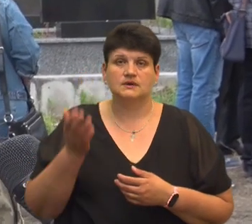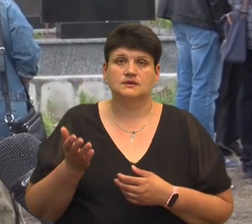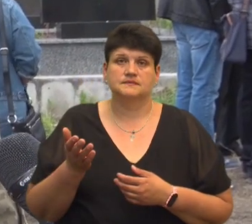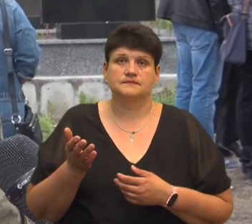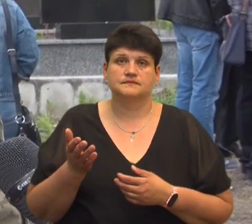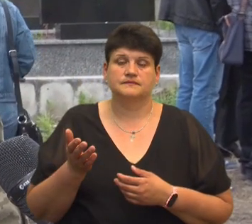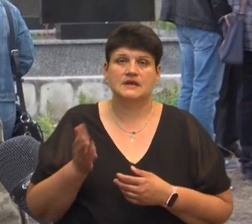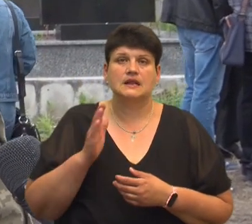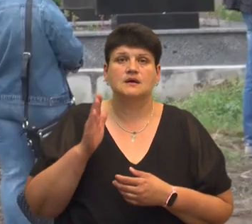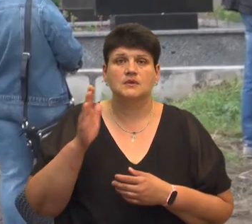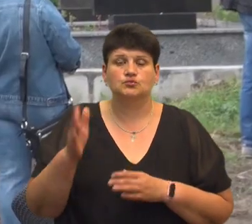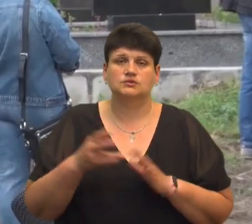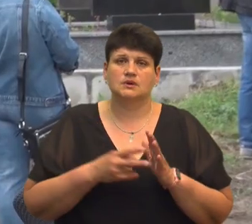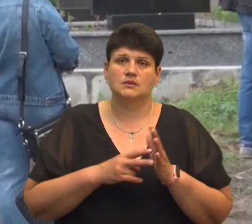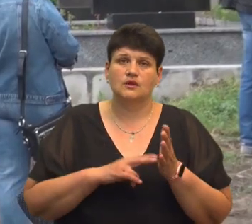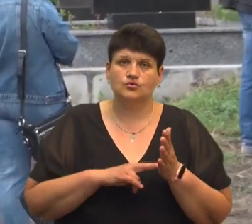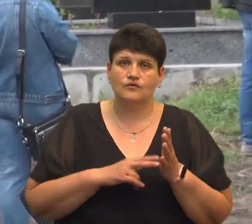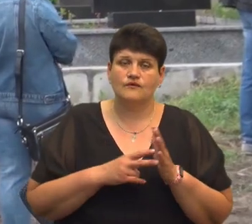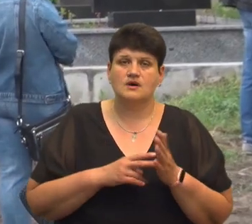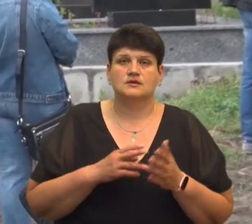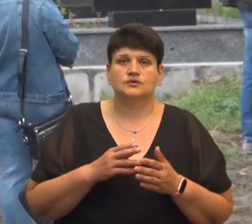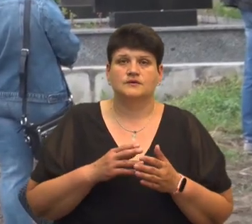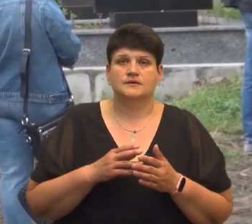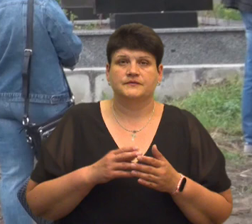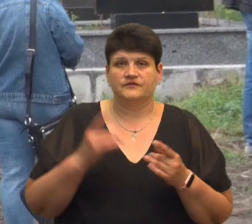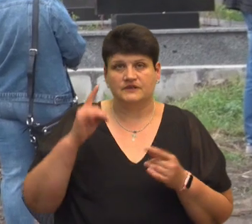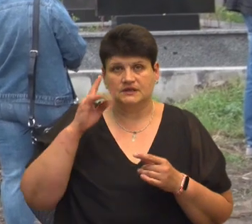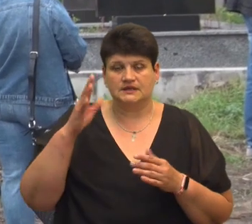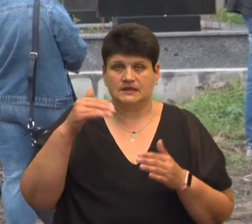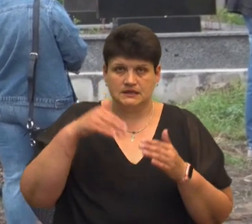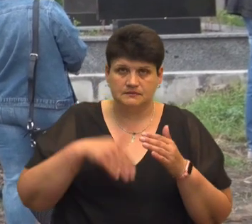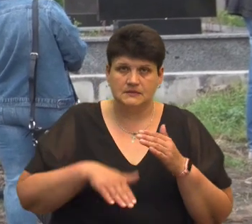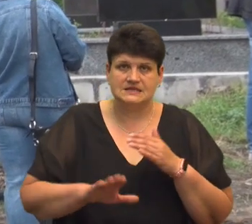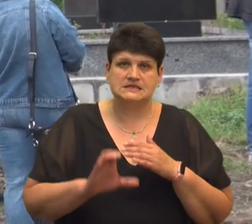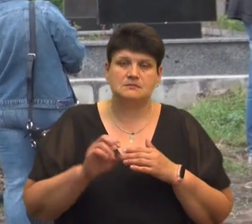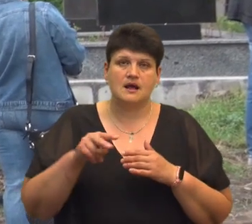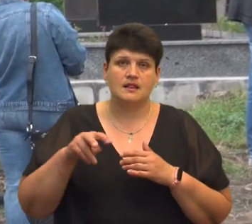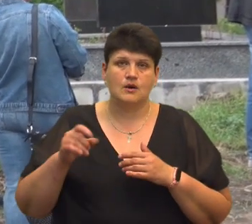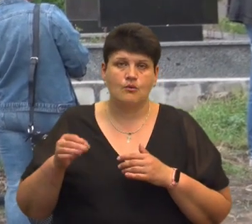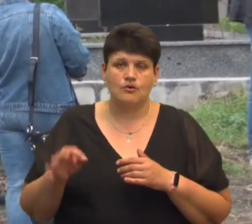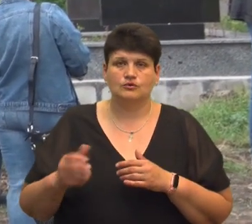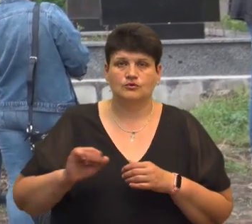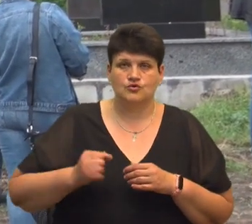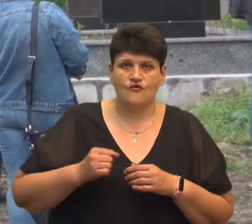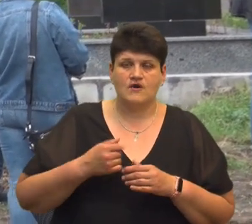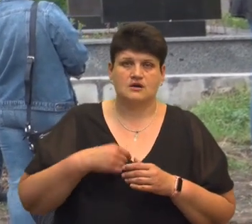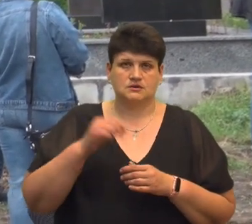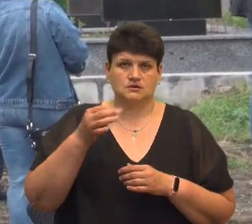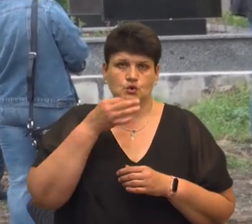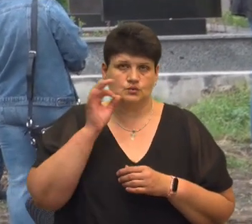на майбутнє планували. Видатний спільолог, товариш, знаю, освічена людина дуже